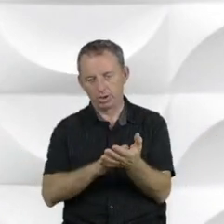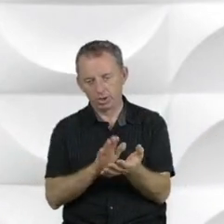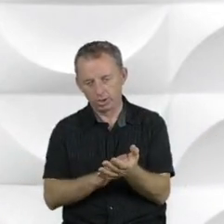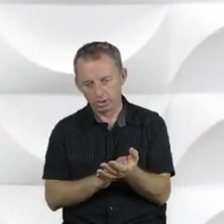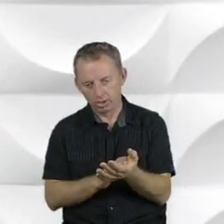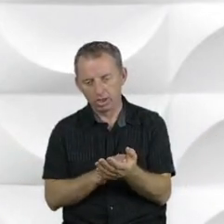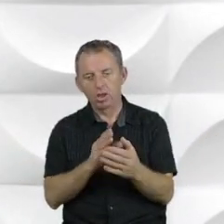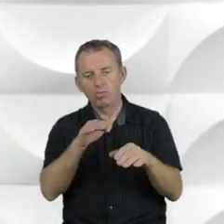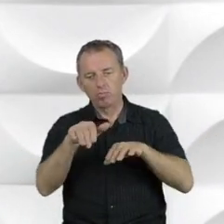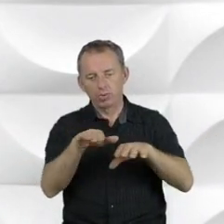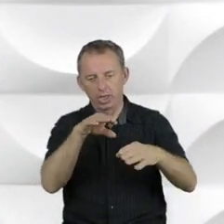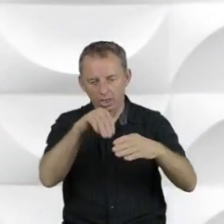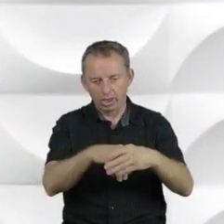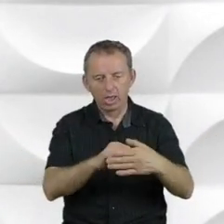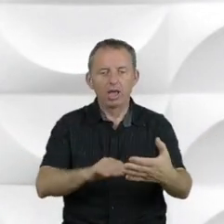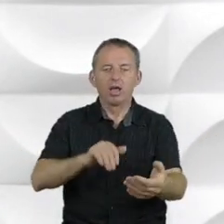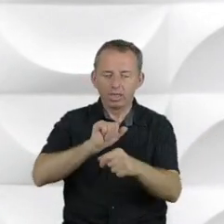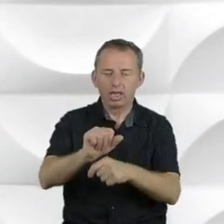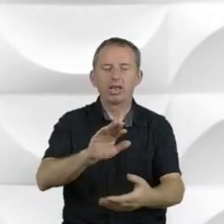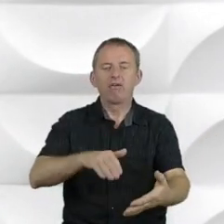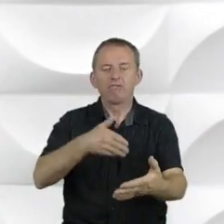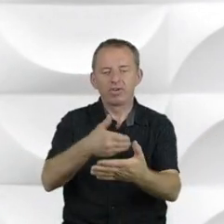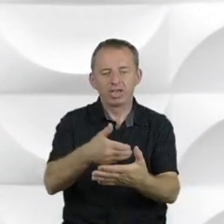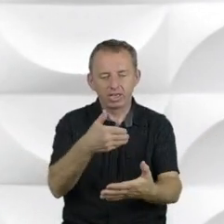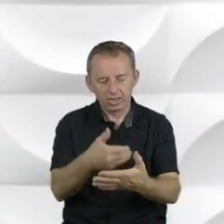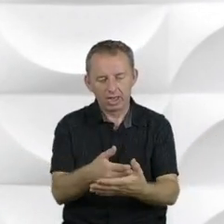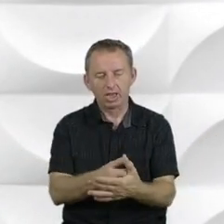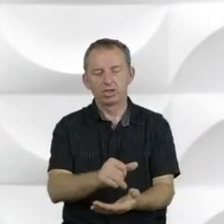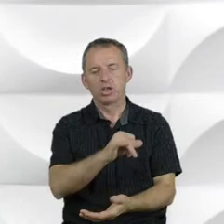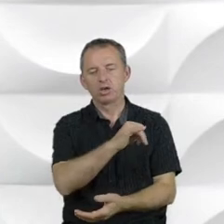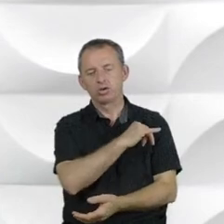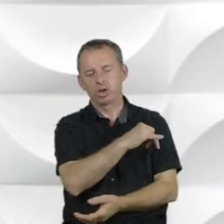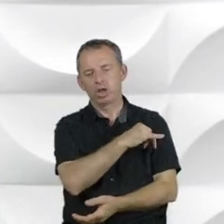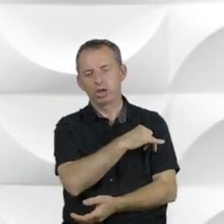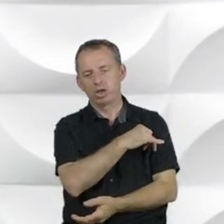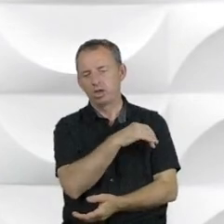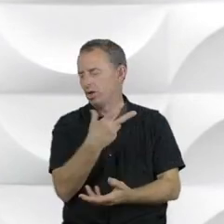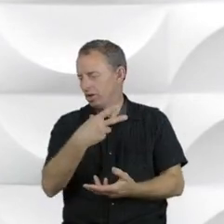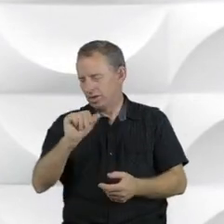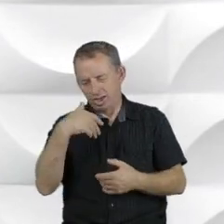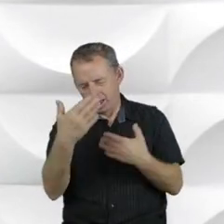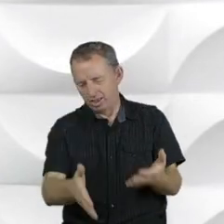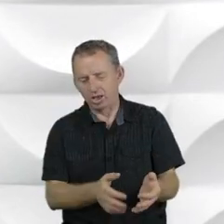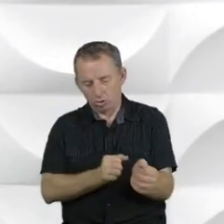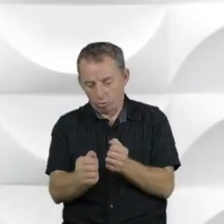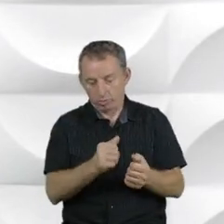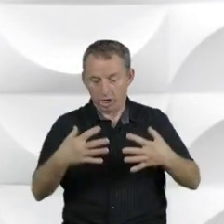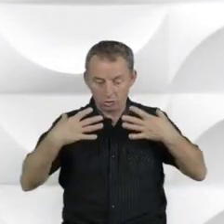mieści się i wyznanie grzechów. Bo nie da się uprać szat